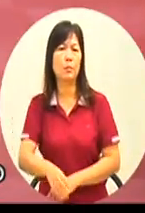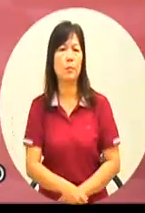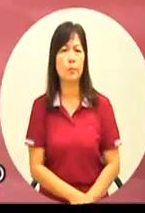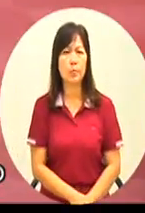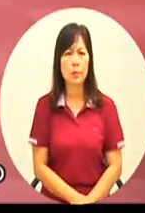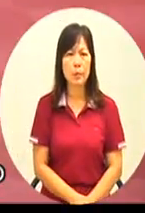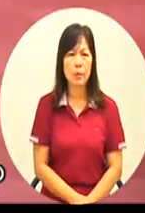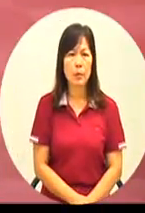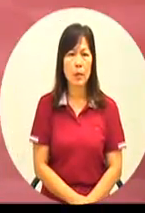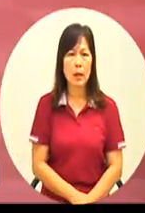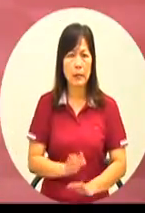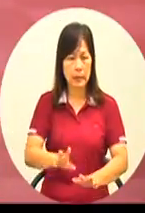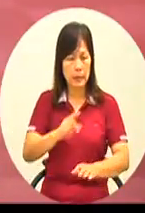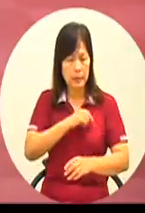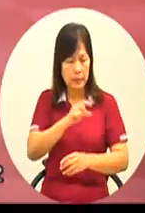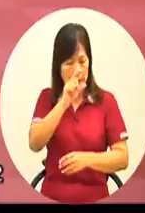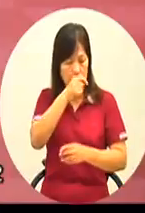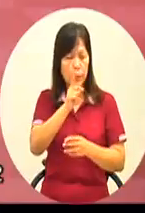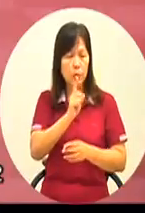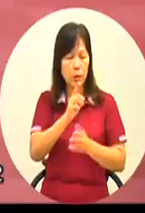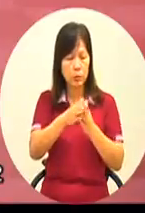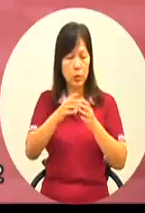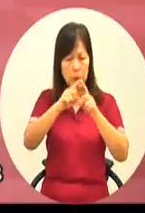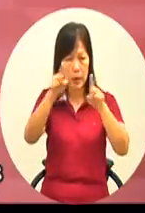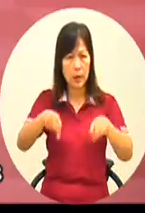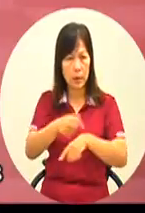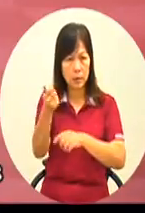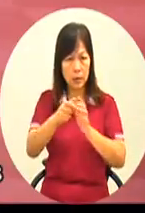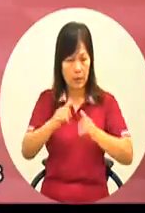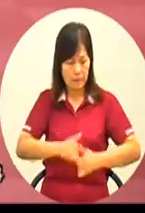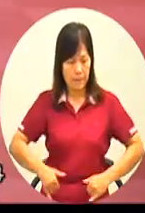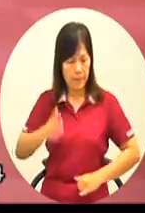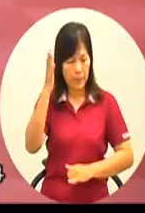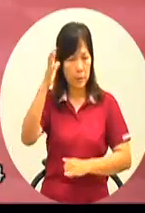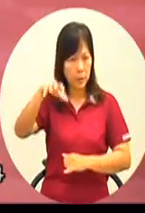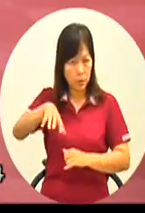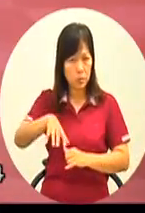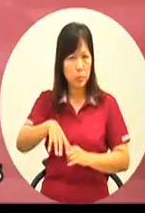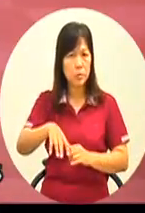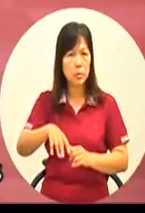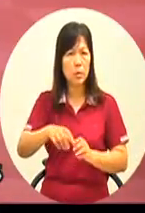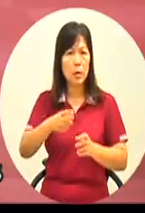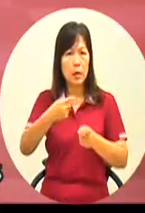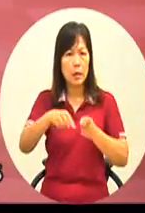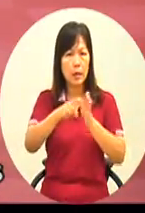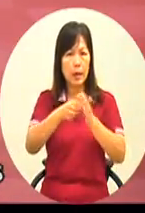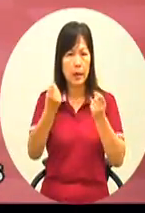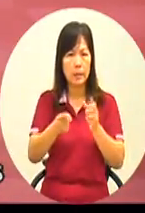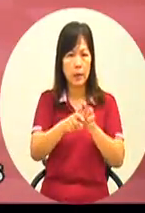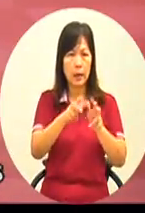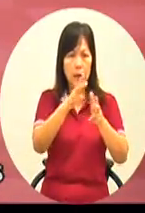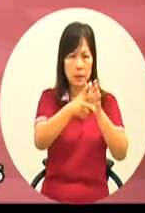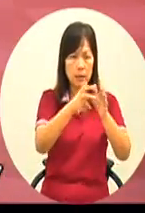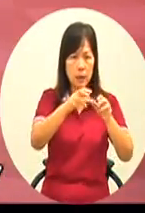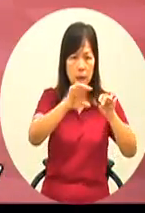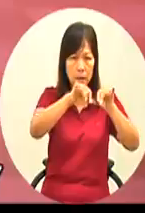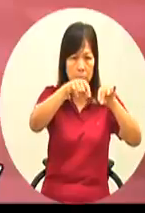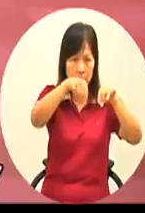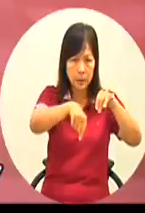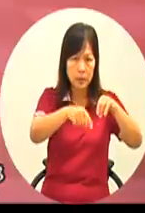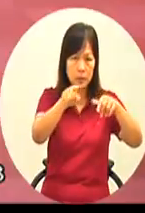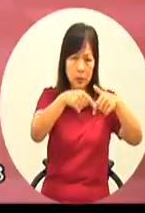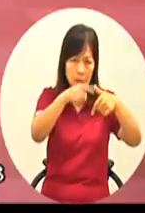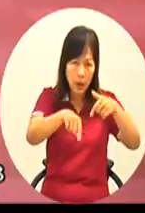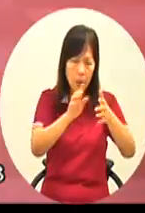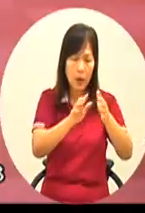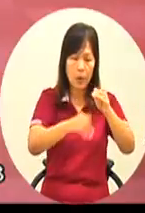我特别在这里要求张局长，民政局应该就在铁路地下化